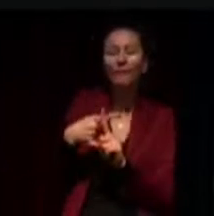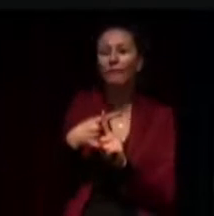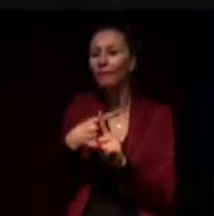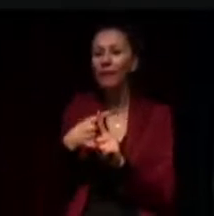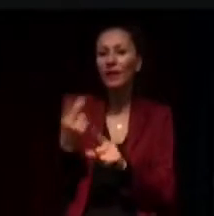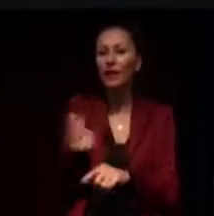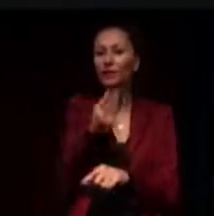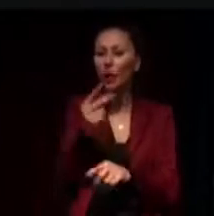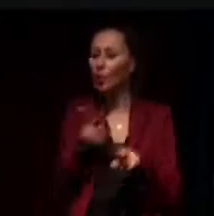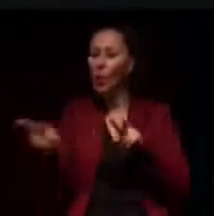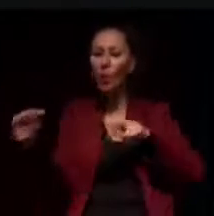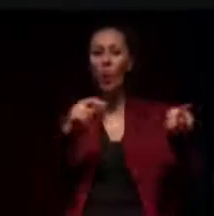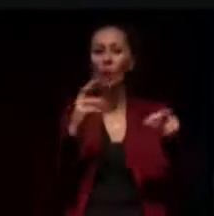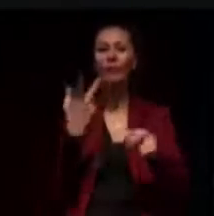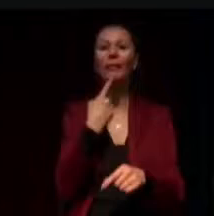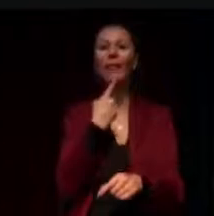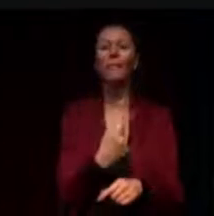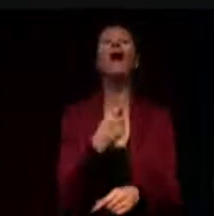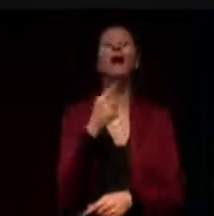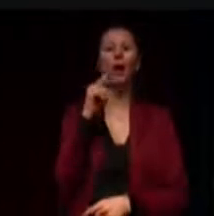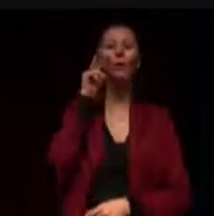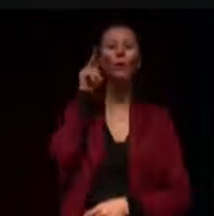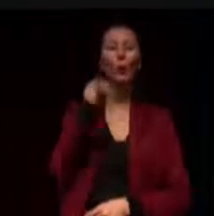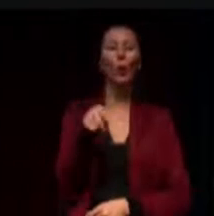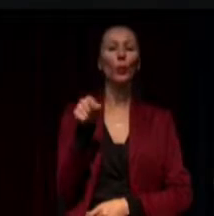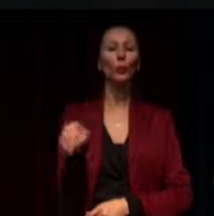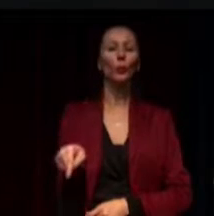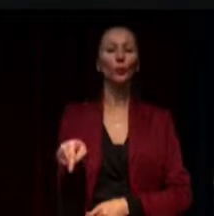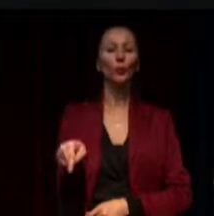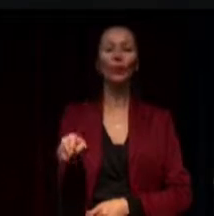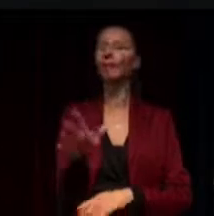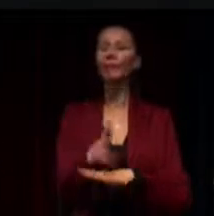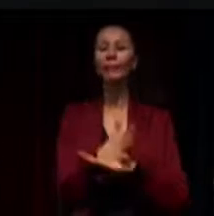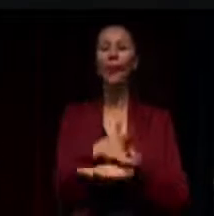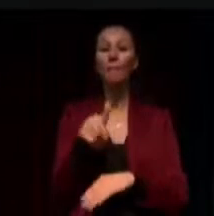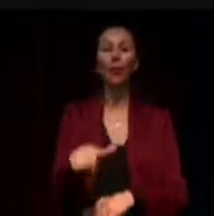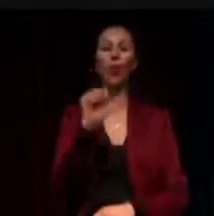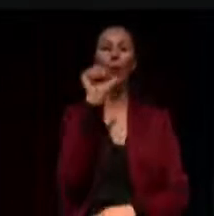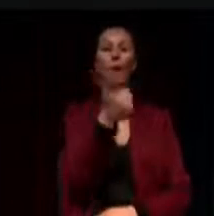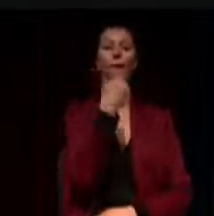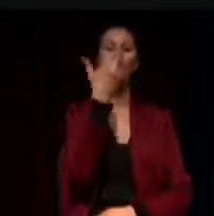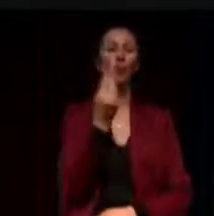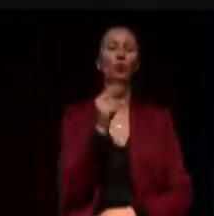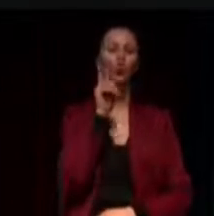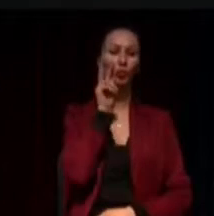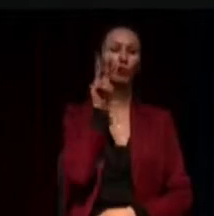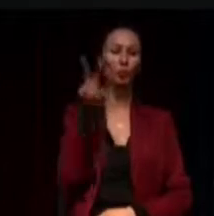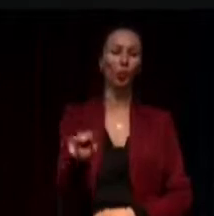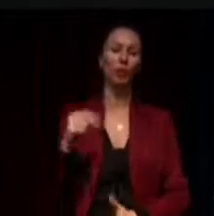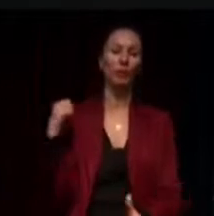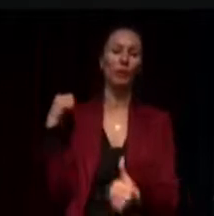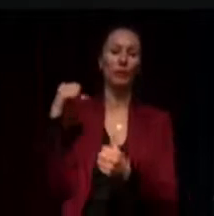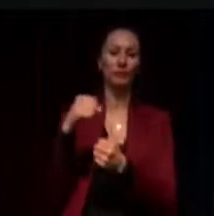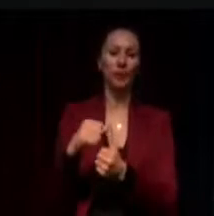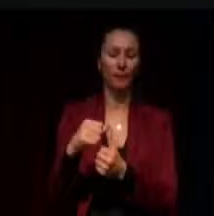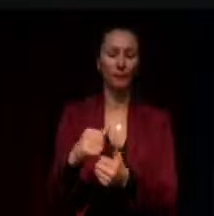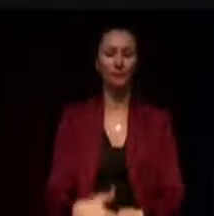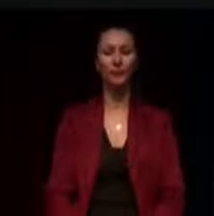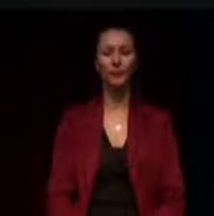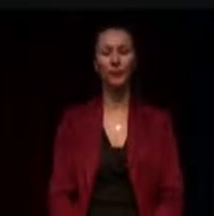ne demek olduğunu gördük. Alternatif yolların neden bu kadar önemli olduğunu bir kez daha